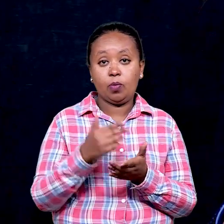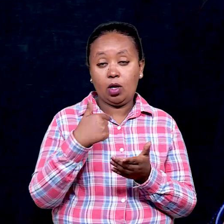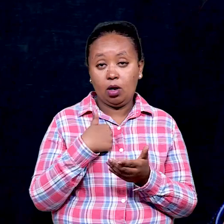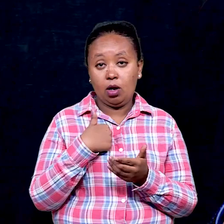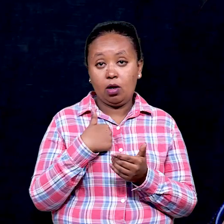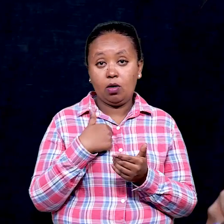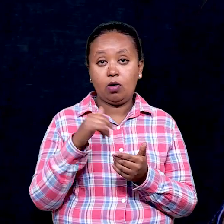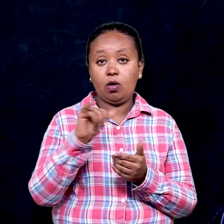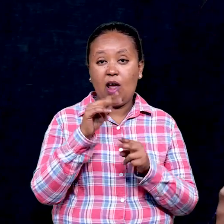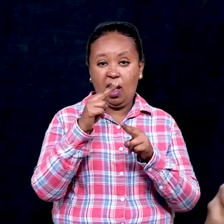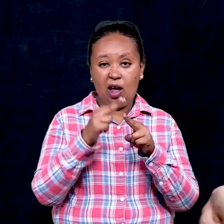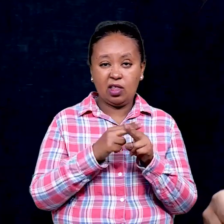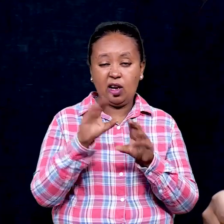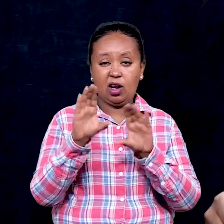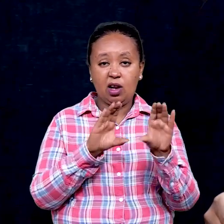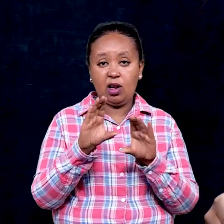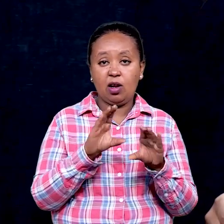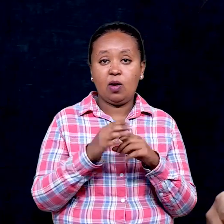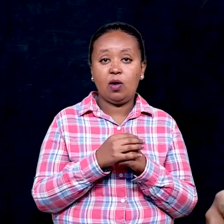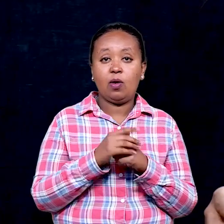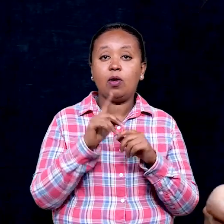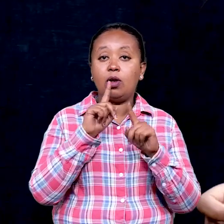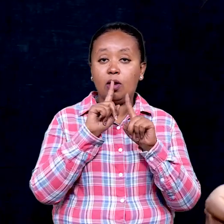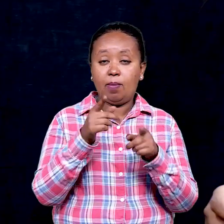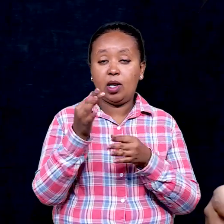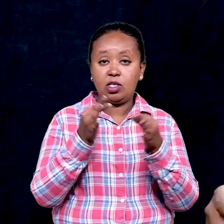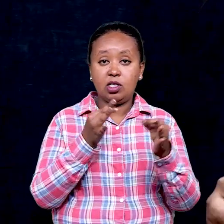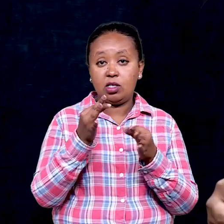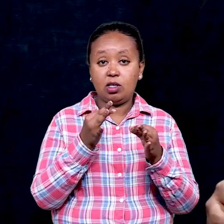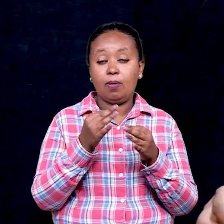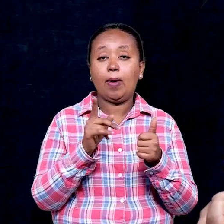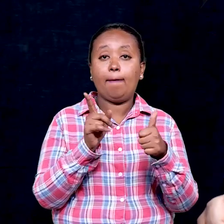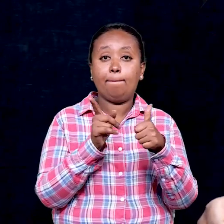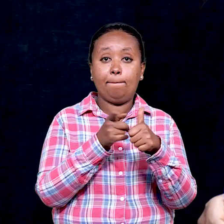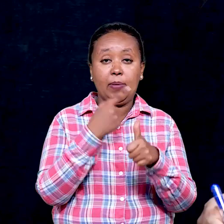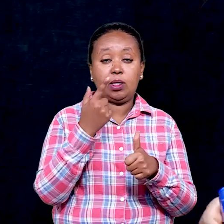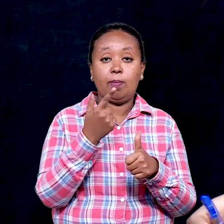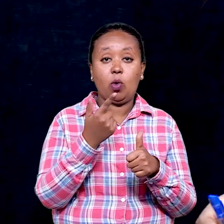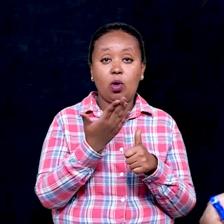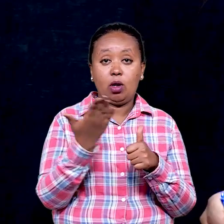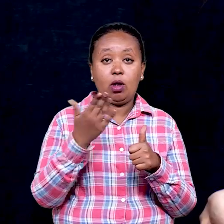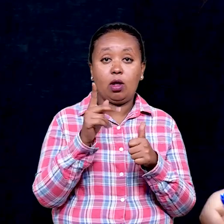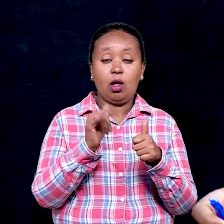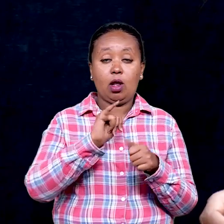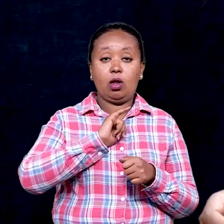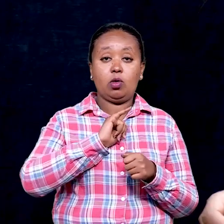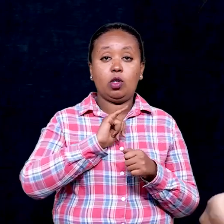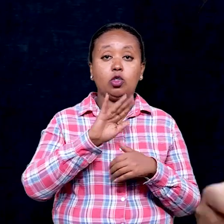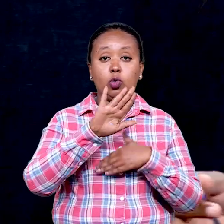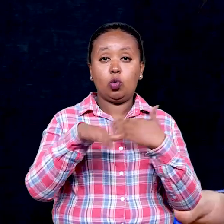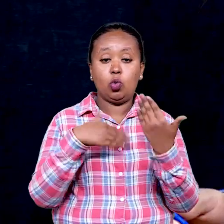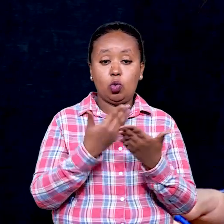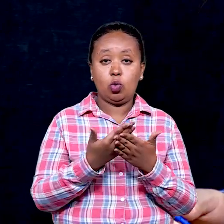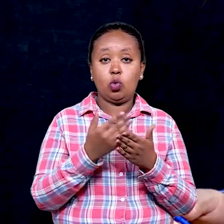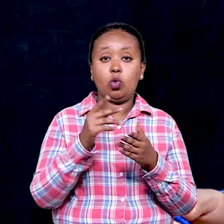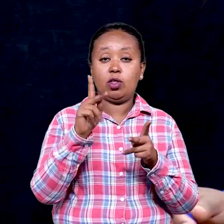እኔ ይሄንን እንደው አጠር አድርጌ ለመግለጽ ያክል የመጀመሪያውና ዋነኛው የራሳችን